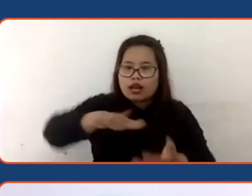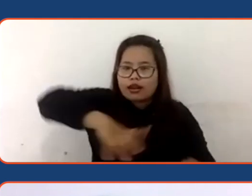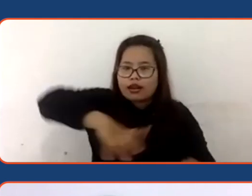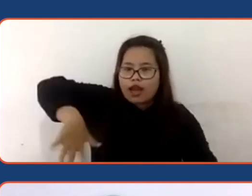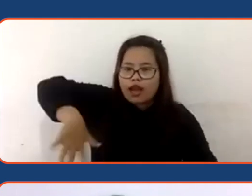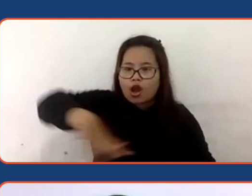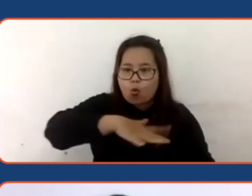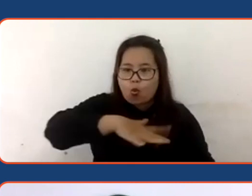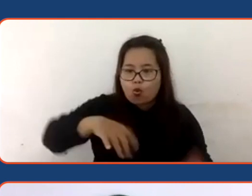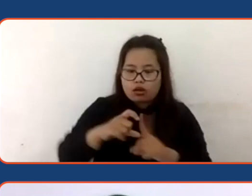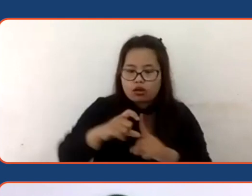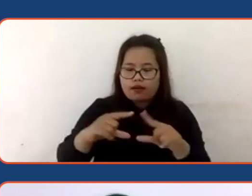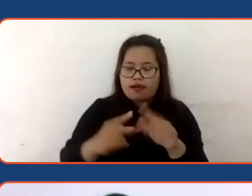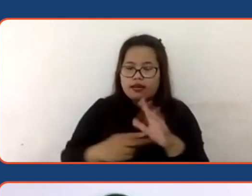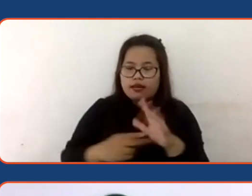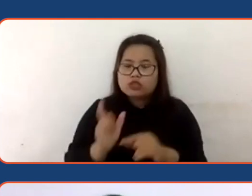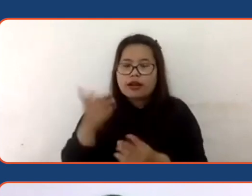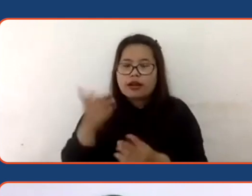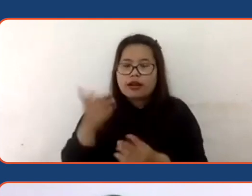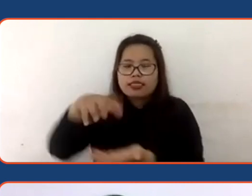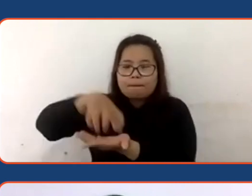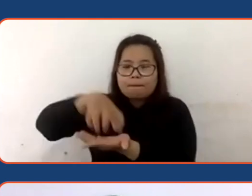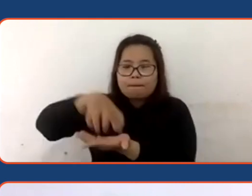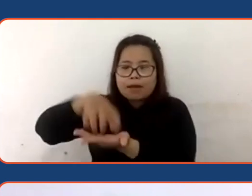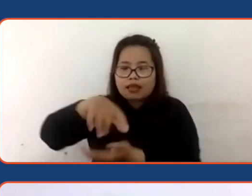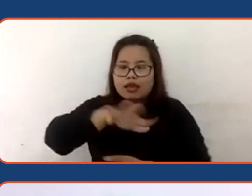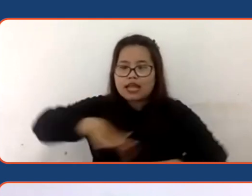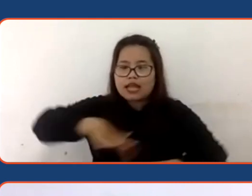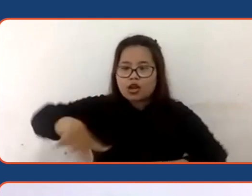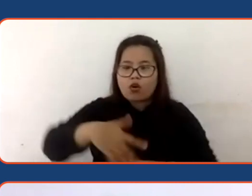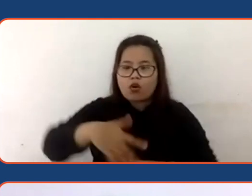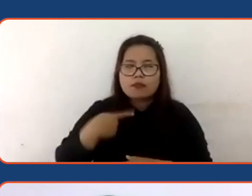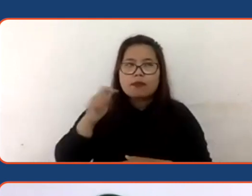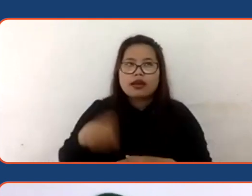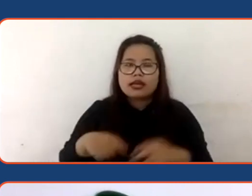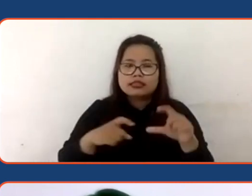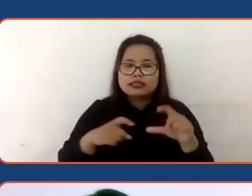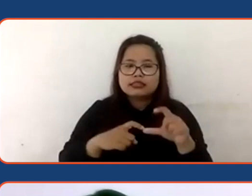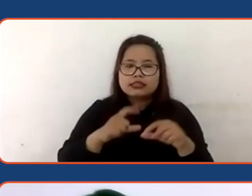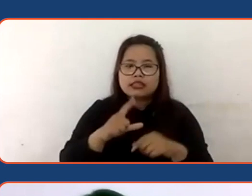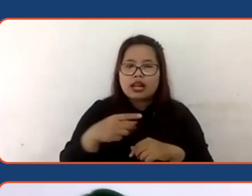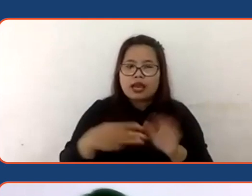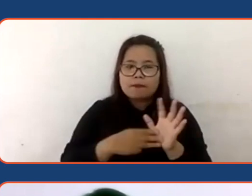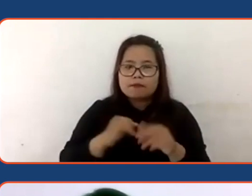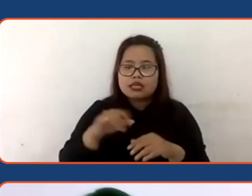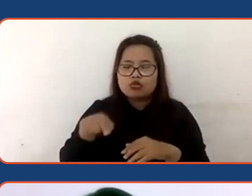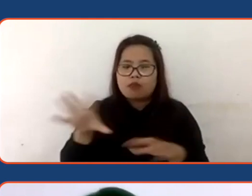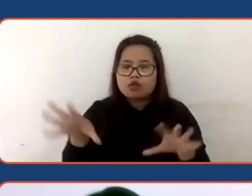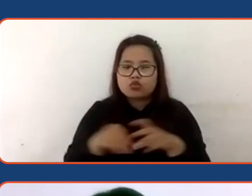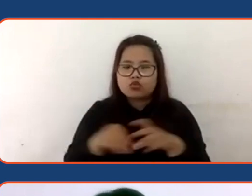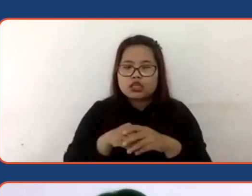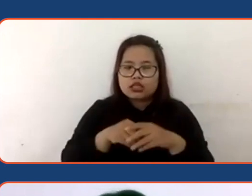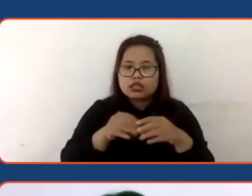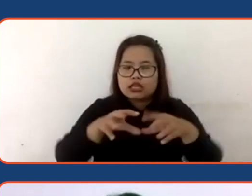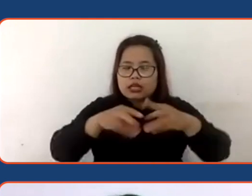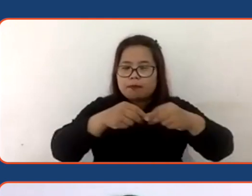setting danau di dalam cerita ini kami menggunakan slime minyak dimasukkan ke dalam plastik lalu ditempel ke